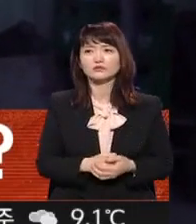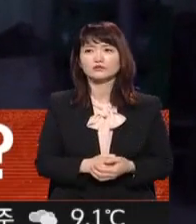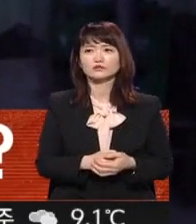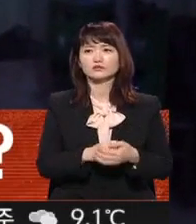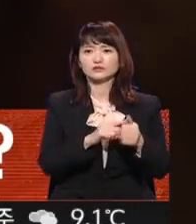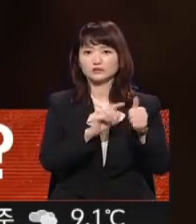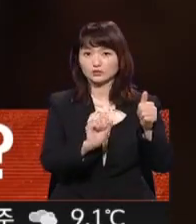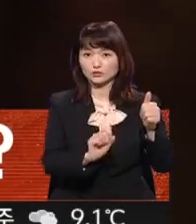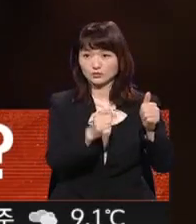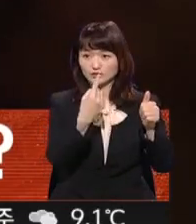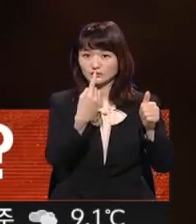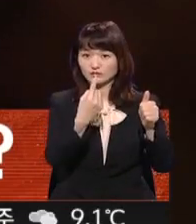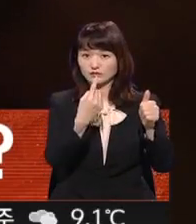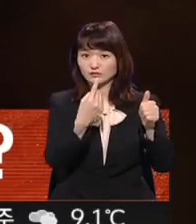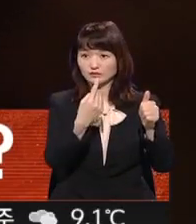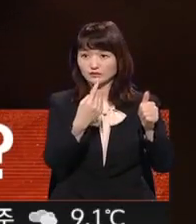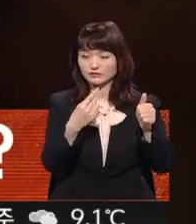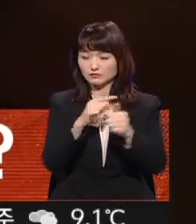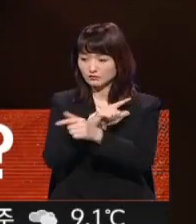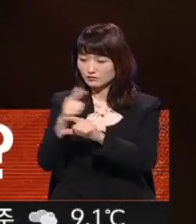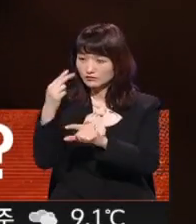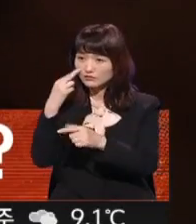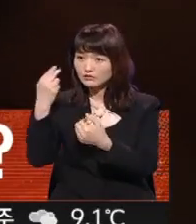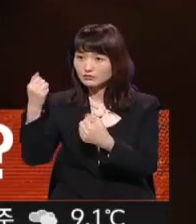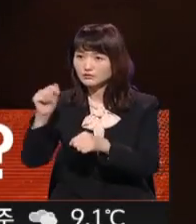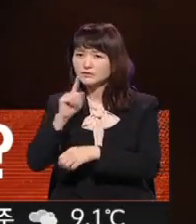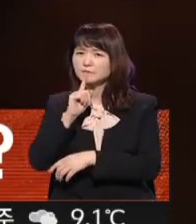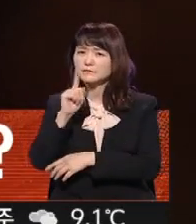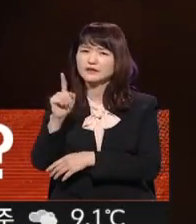때문에 혹시 뭐 말씀만 시켜주세요라고